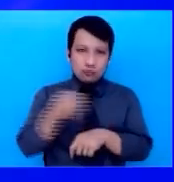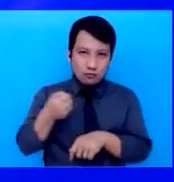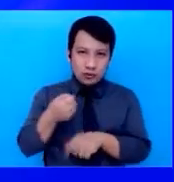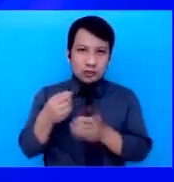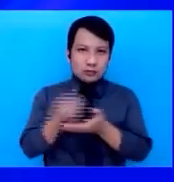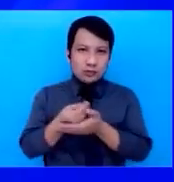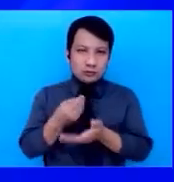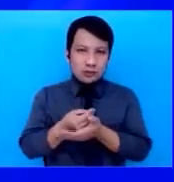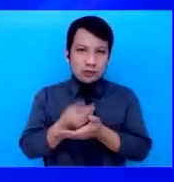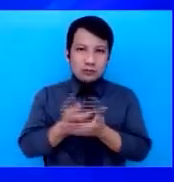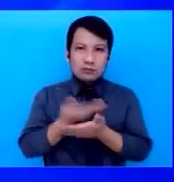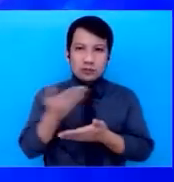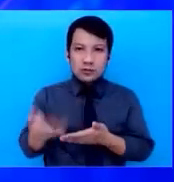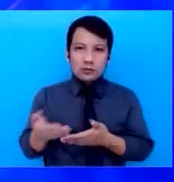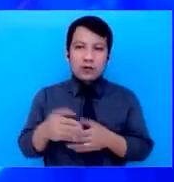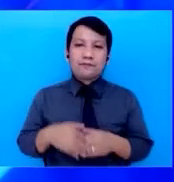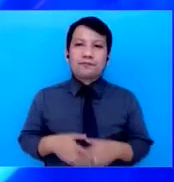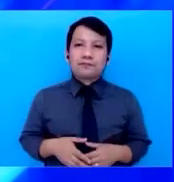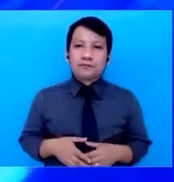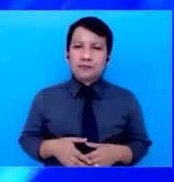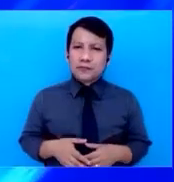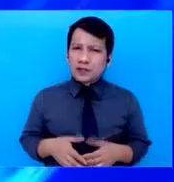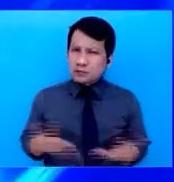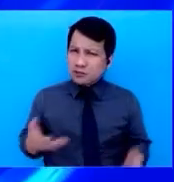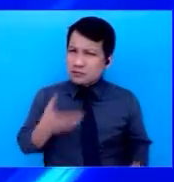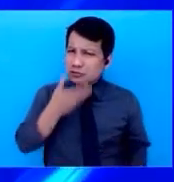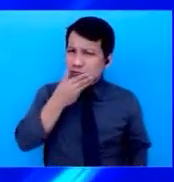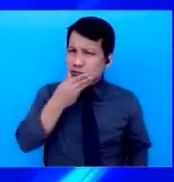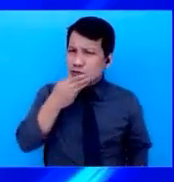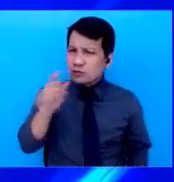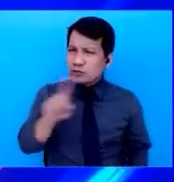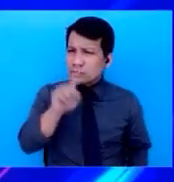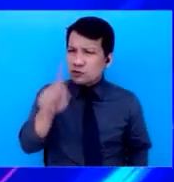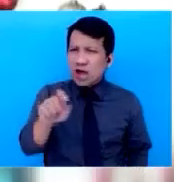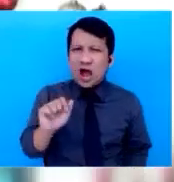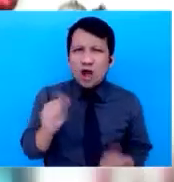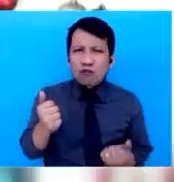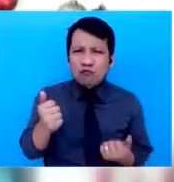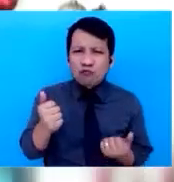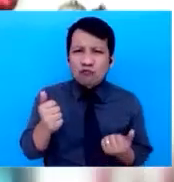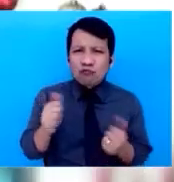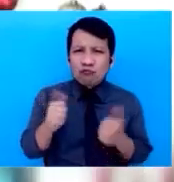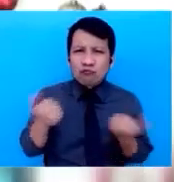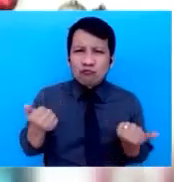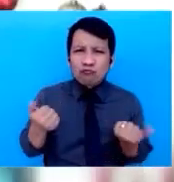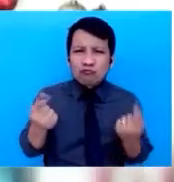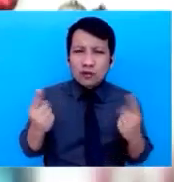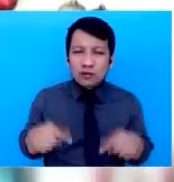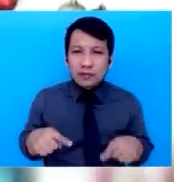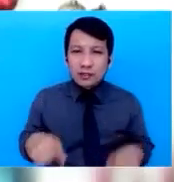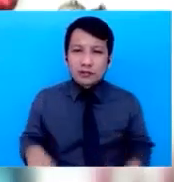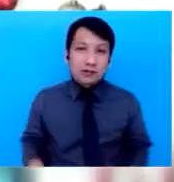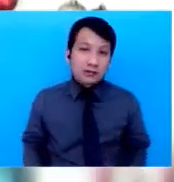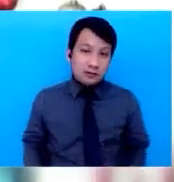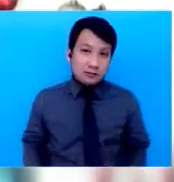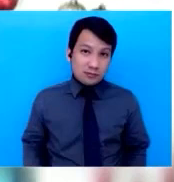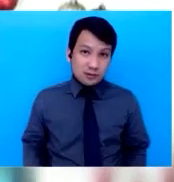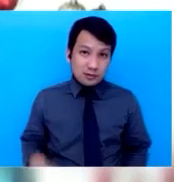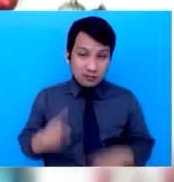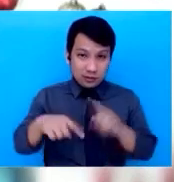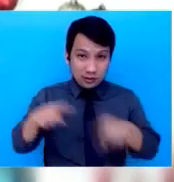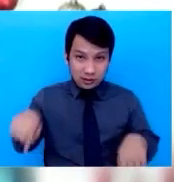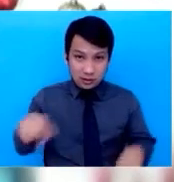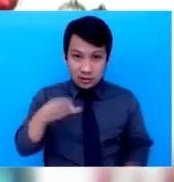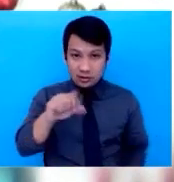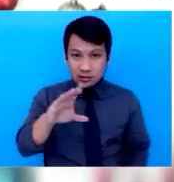ng cryptocurrency. Ang malaking tanong, paano yan nangyari? At ibang iba't uri po ng mga scam. Paliwanag ni